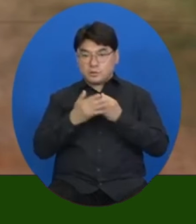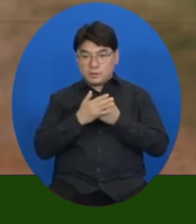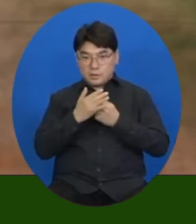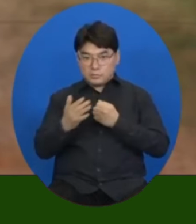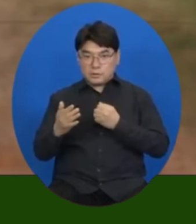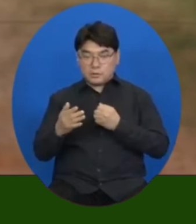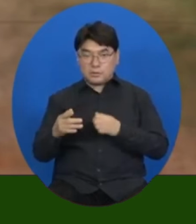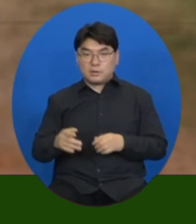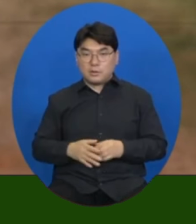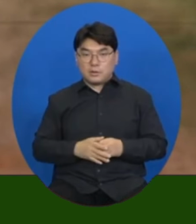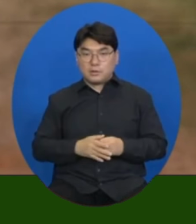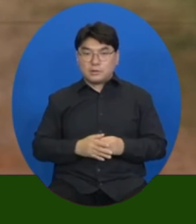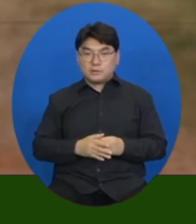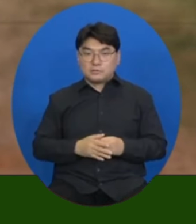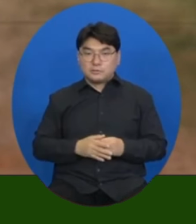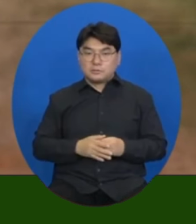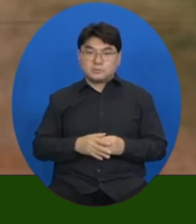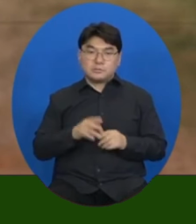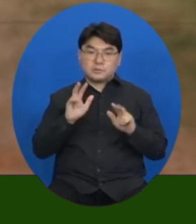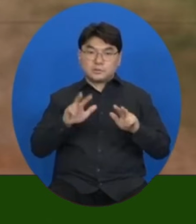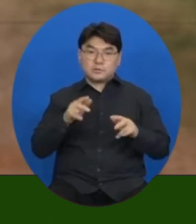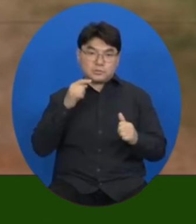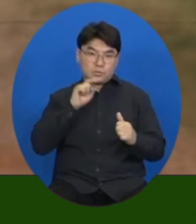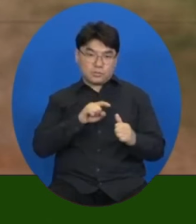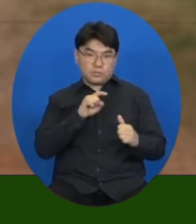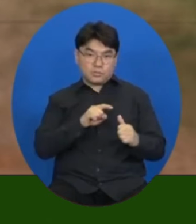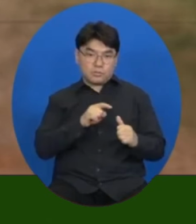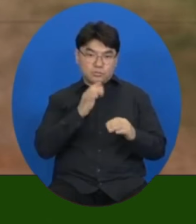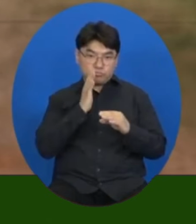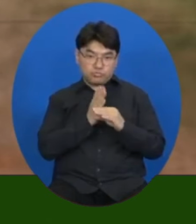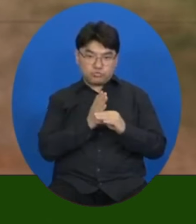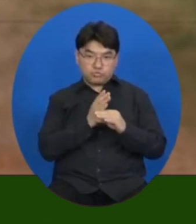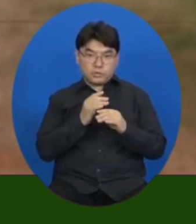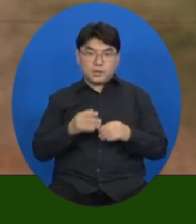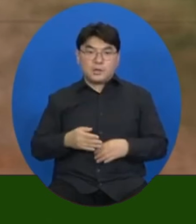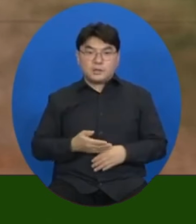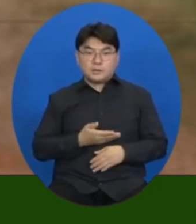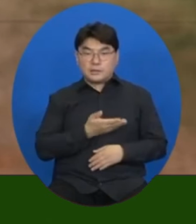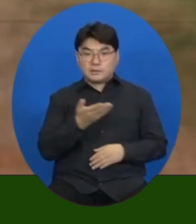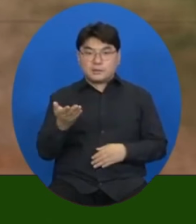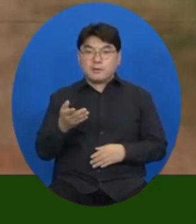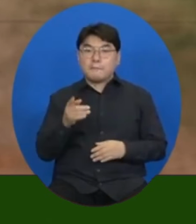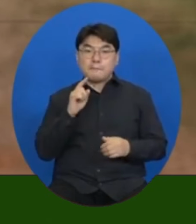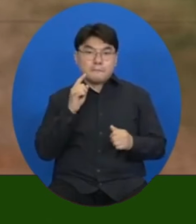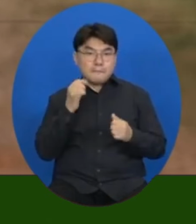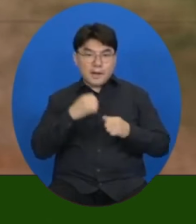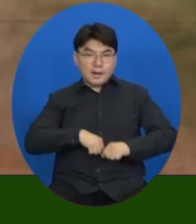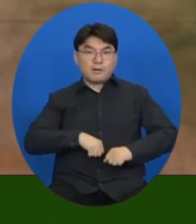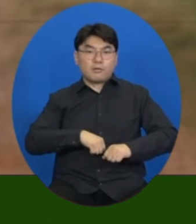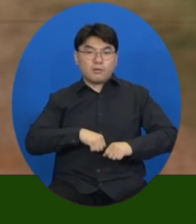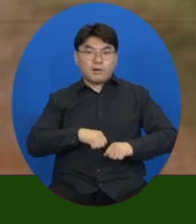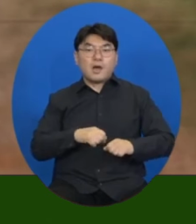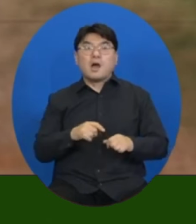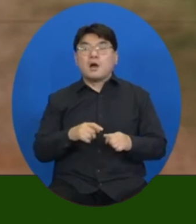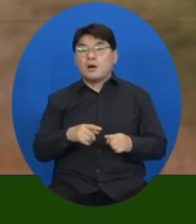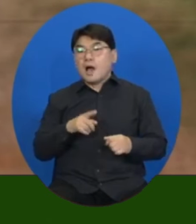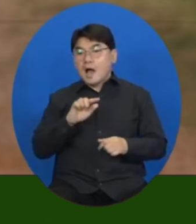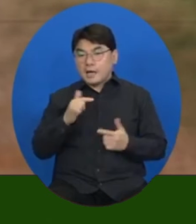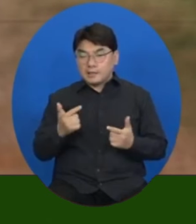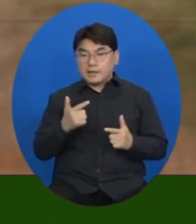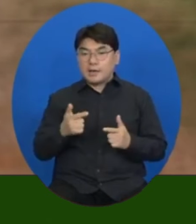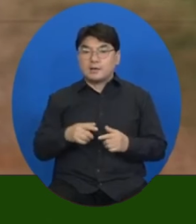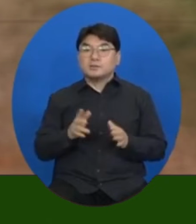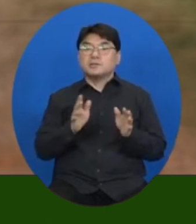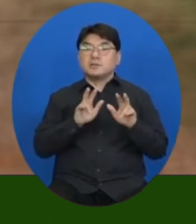인생을 살고 있다고 경고하고 있어요 그러니 당신들은 망할거다 이게 아니라 그러니 지금이라도 예수님을